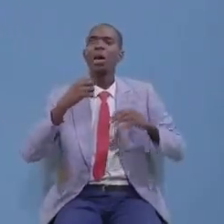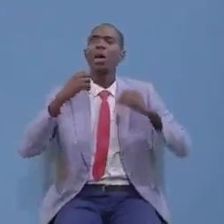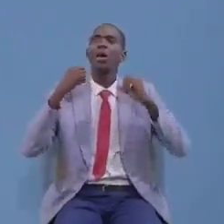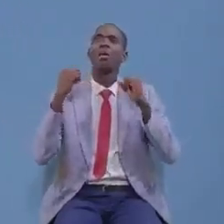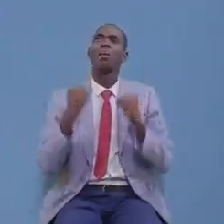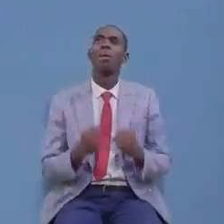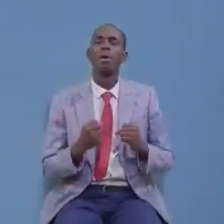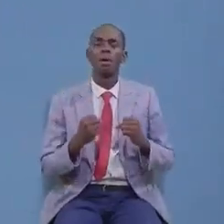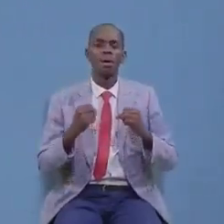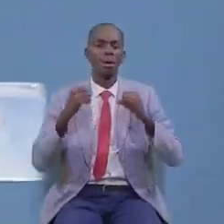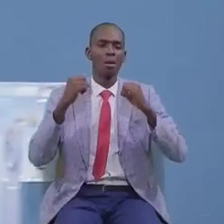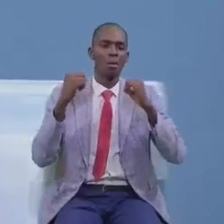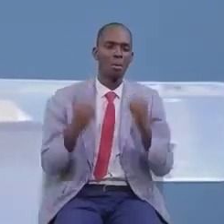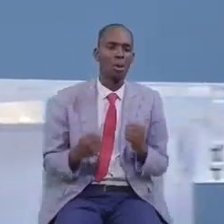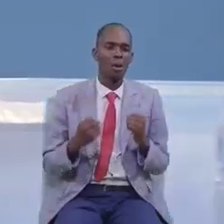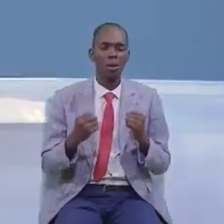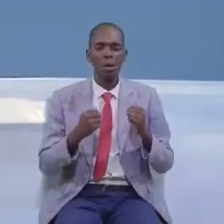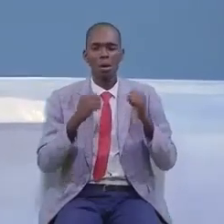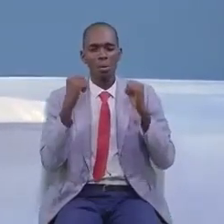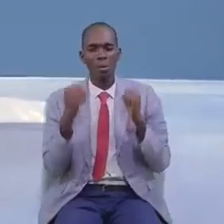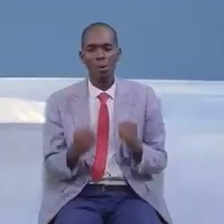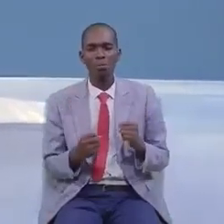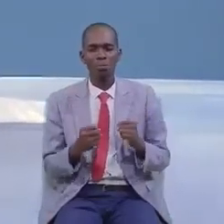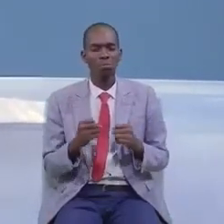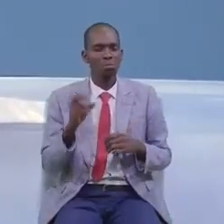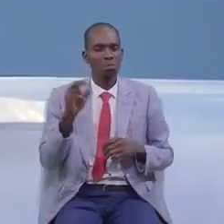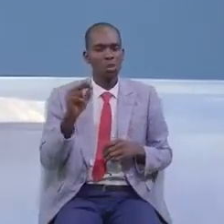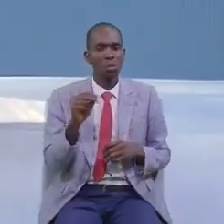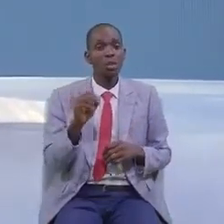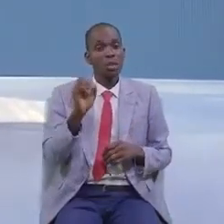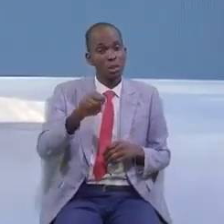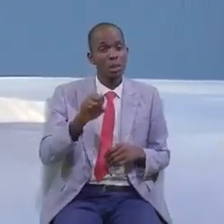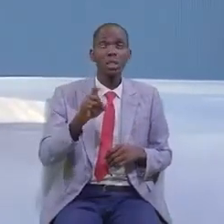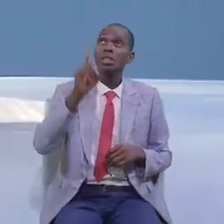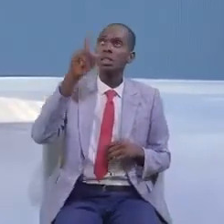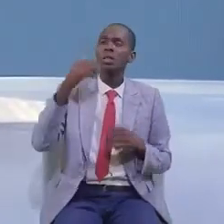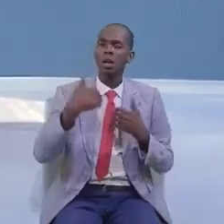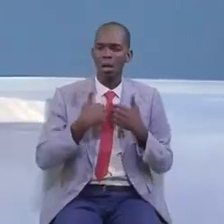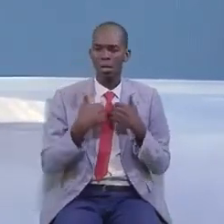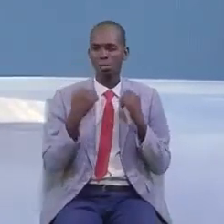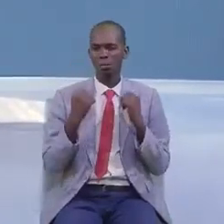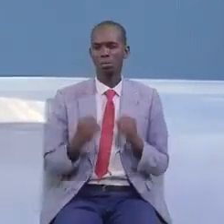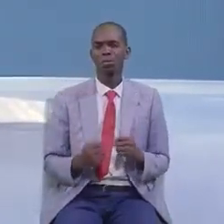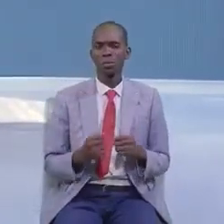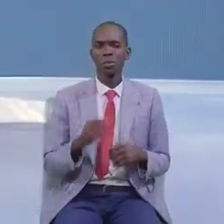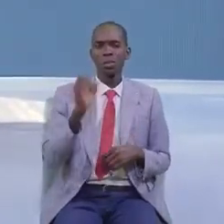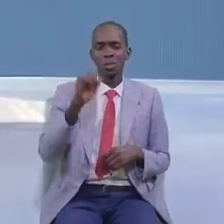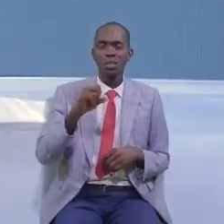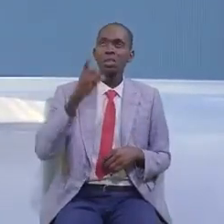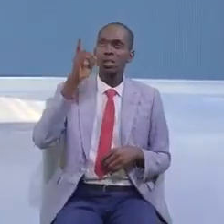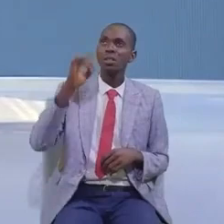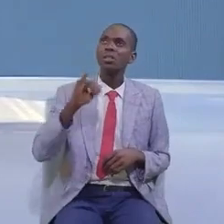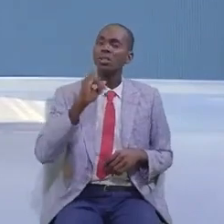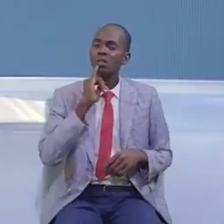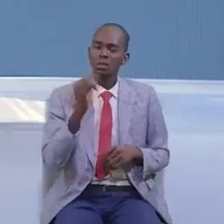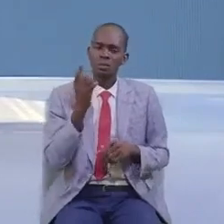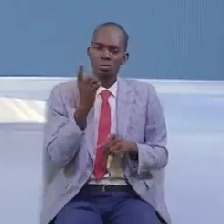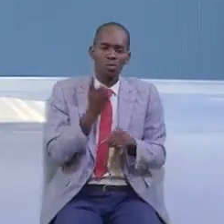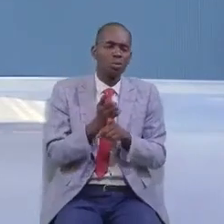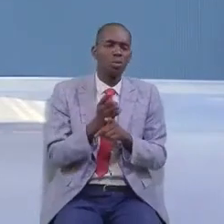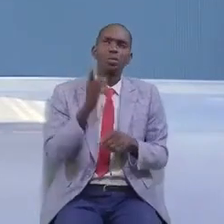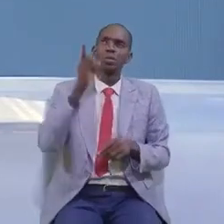పవర్. లేక శక్తి, శక్తి, శక్తివంతుడు అనలేదు. Yes, he has power. అవును, ఆయనకి శక్తి ఉంది. Yes, he's just. ఆయన